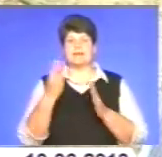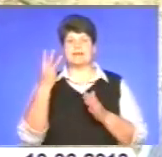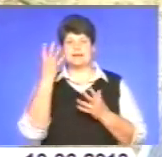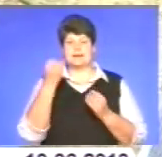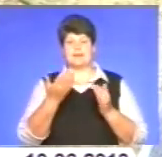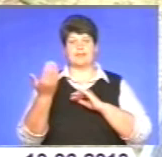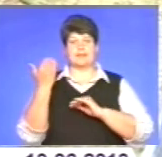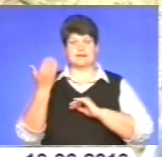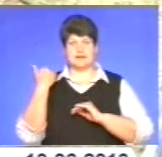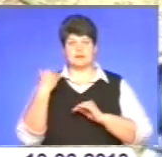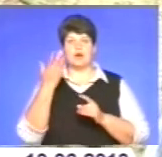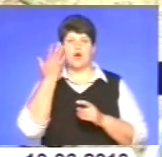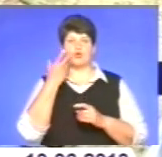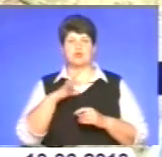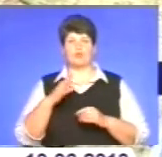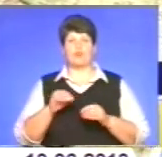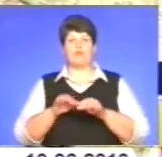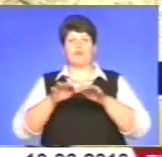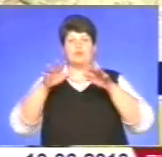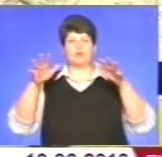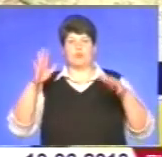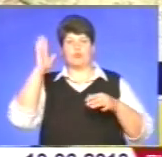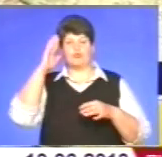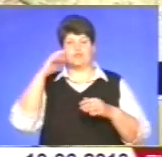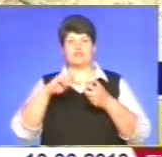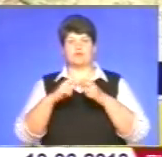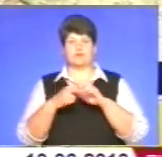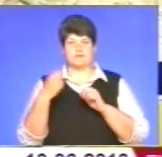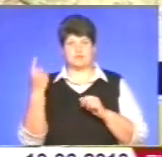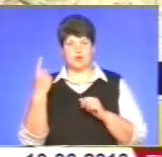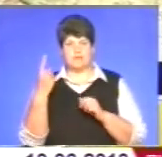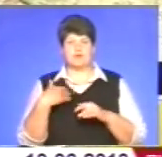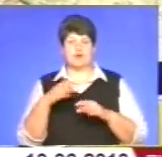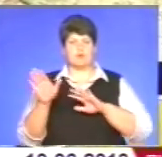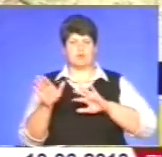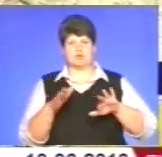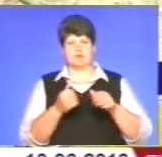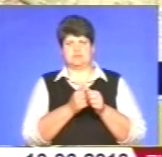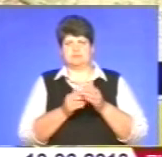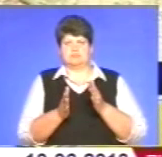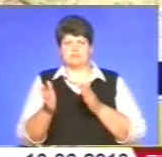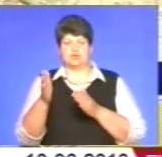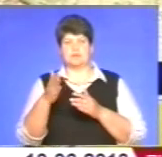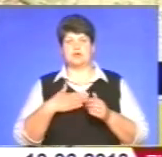ця хвиля, яка був підйом води в Дністрі в Івано-Франківській області, вона пройшла нашу область, відмітка піднялася до